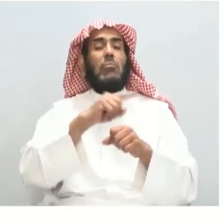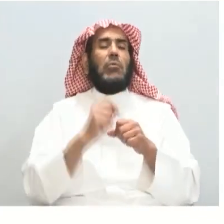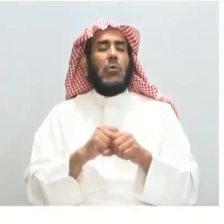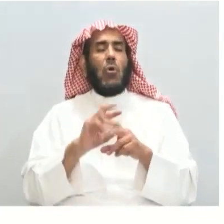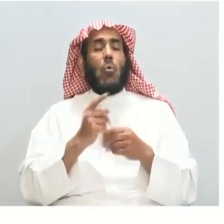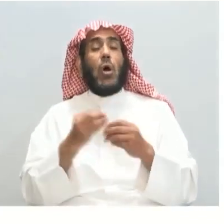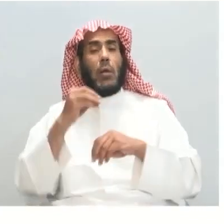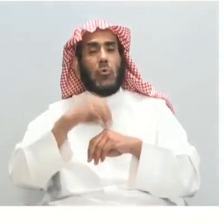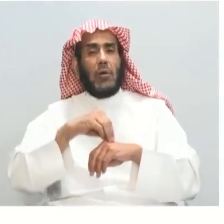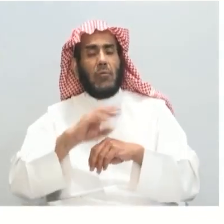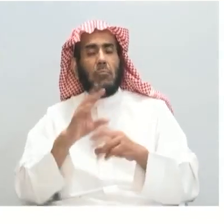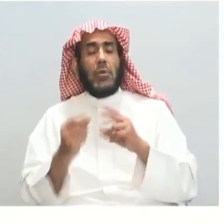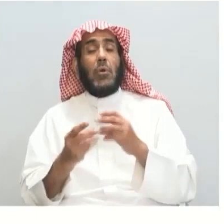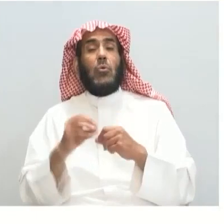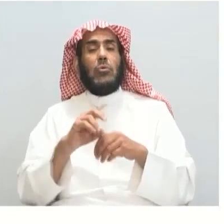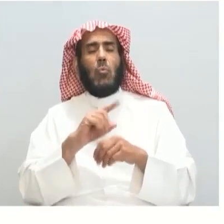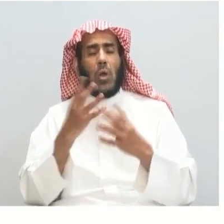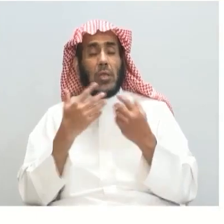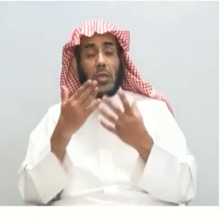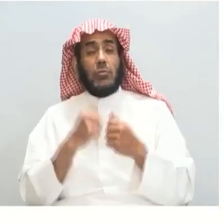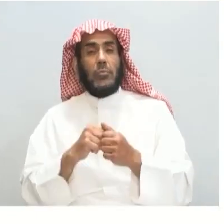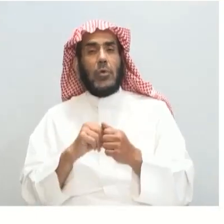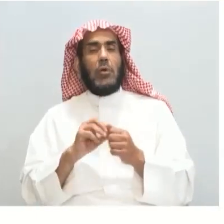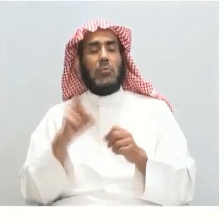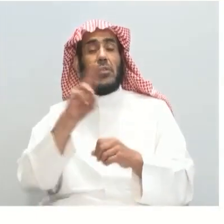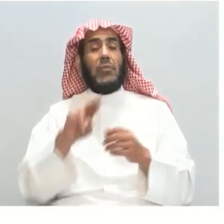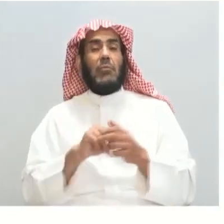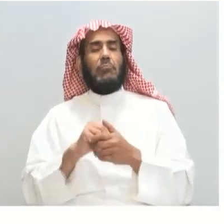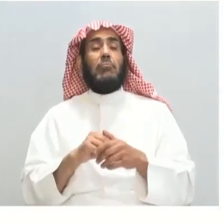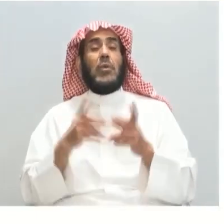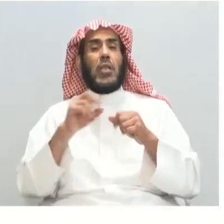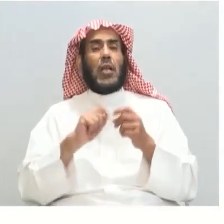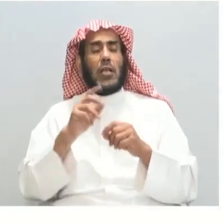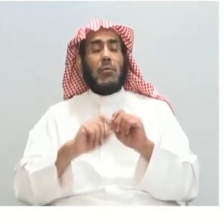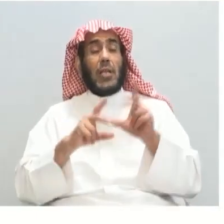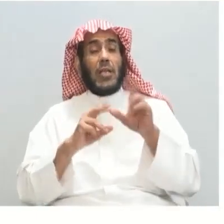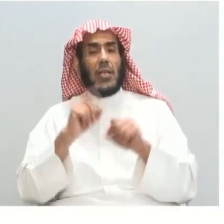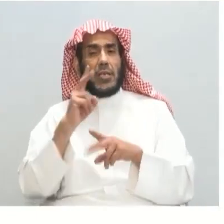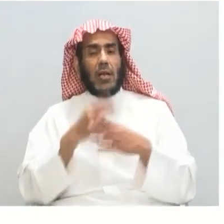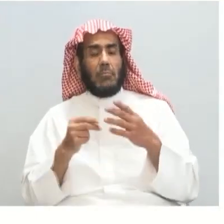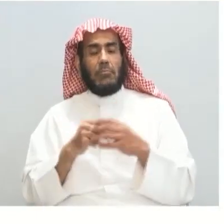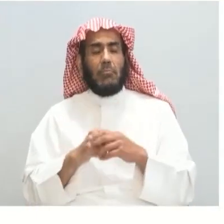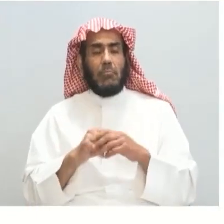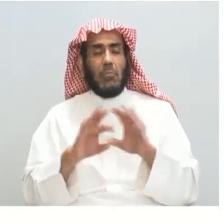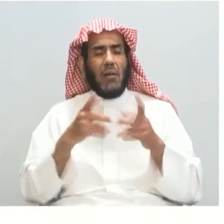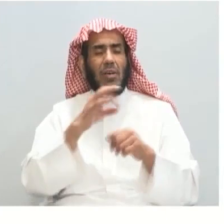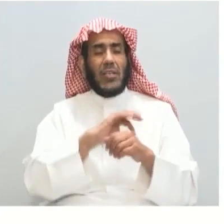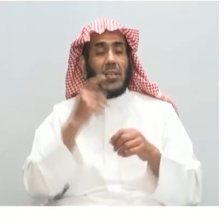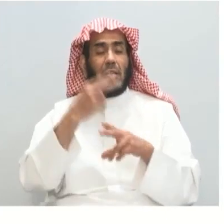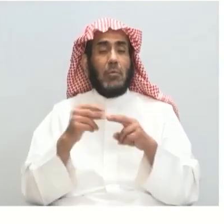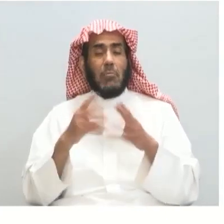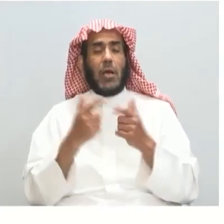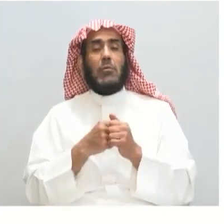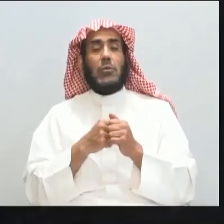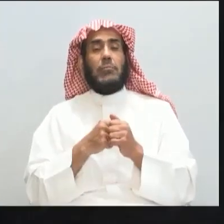ولا مضاف من منعوت ولا تعجب من استفهام اذا القيمه الدلاليه للاعراب ما ما فائده الاعراب ما